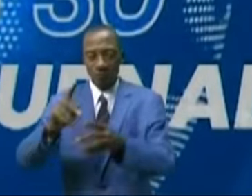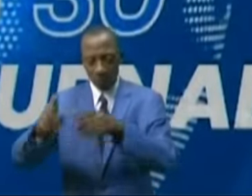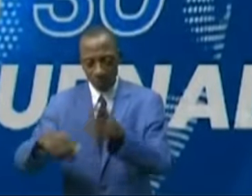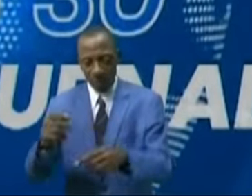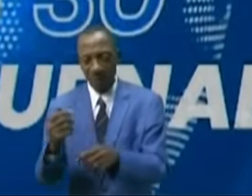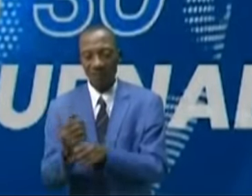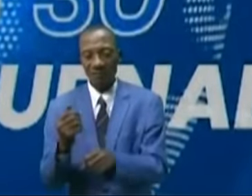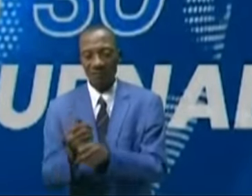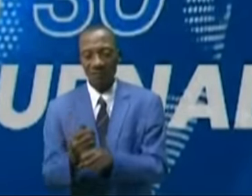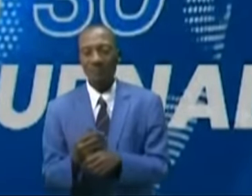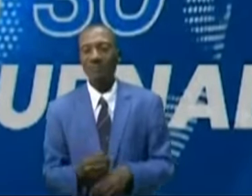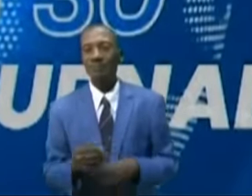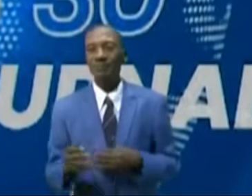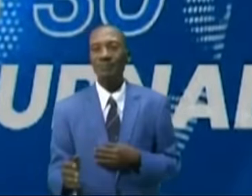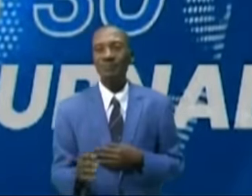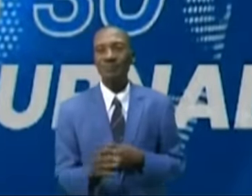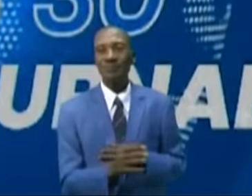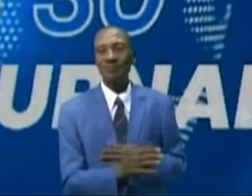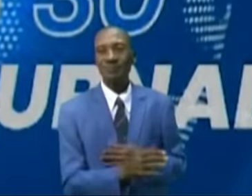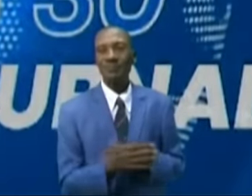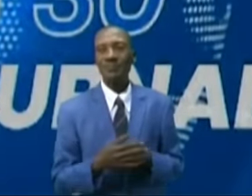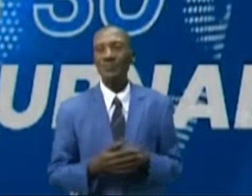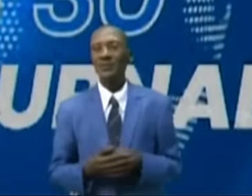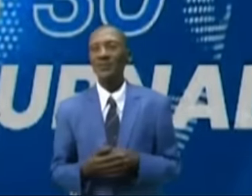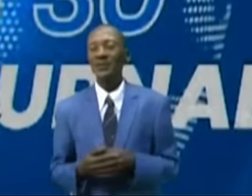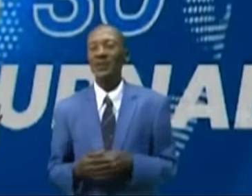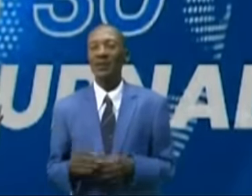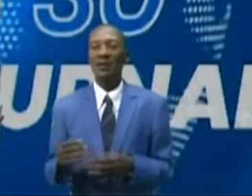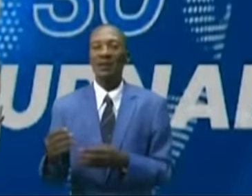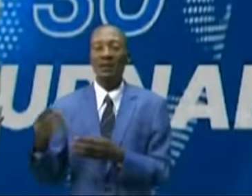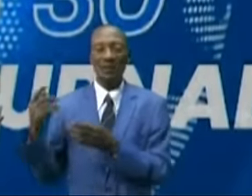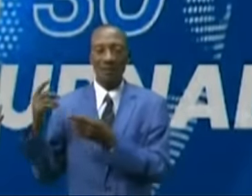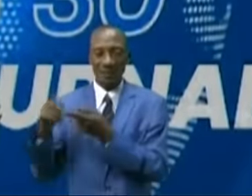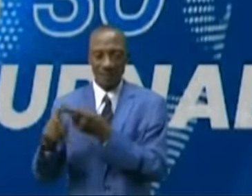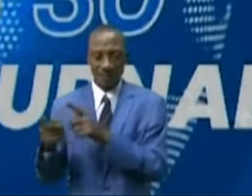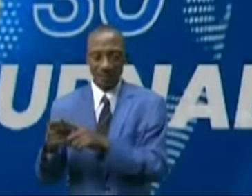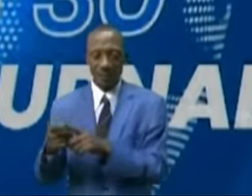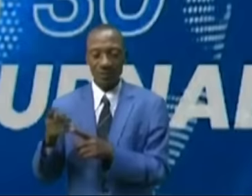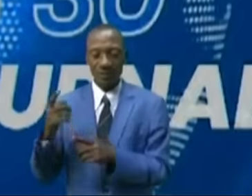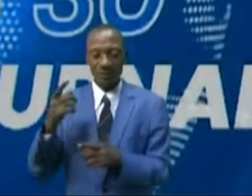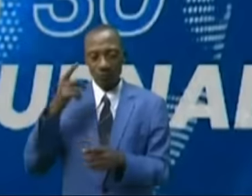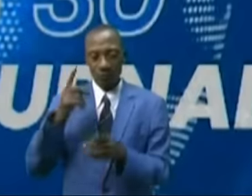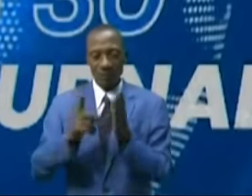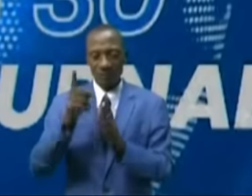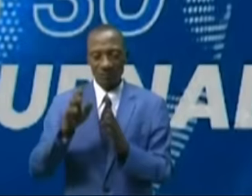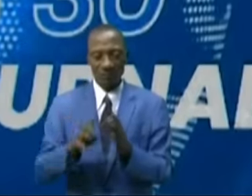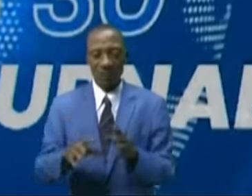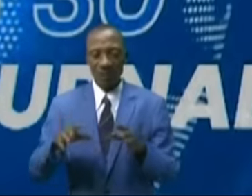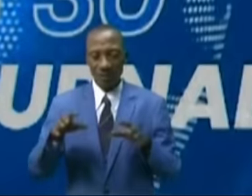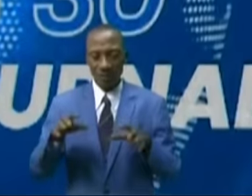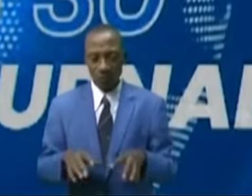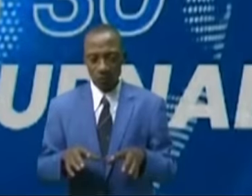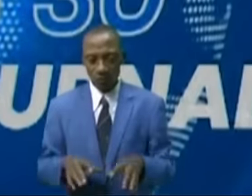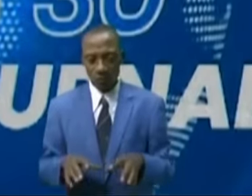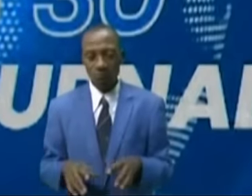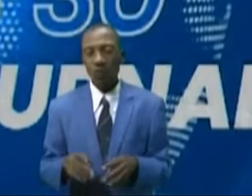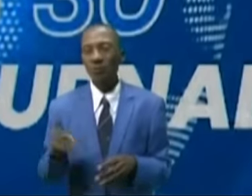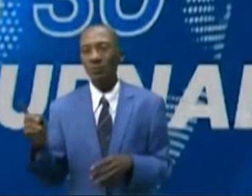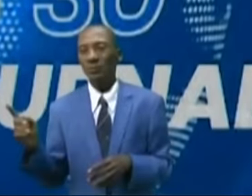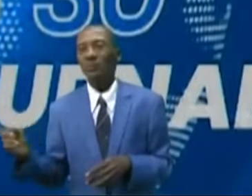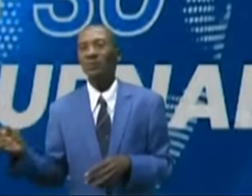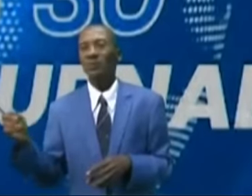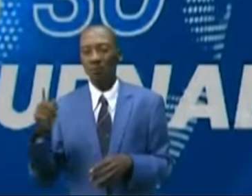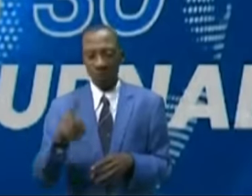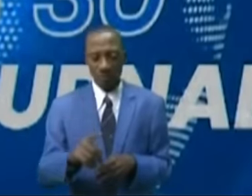L'Agence française de développement partenaire de la République démocratique du Congo envisage de collaborer avec la presse congolaise